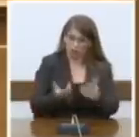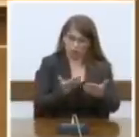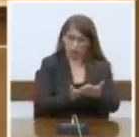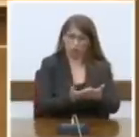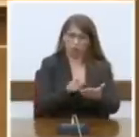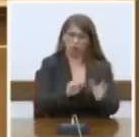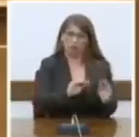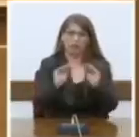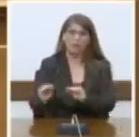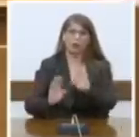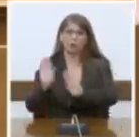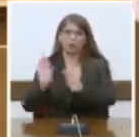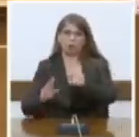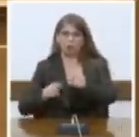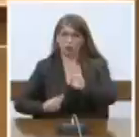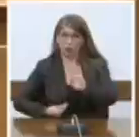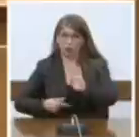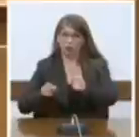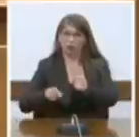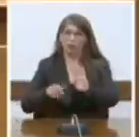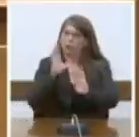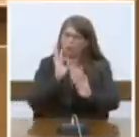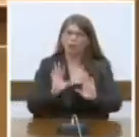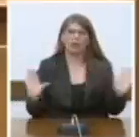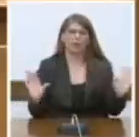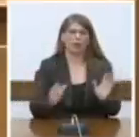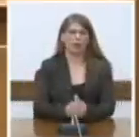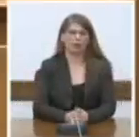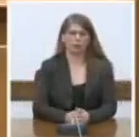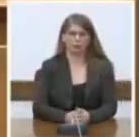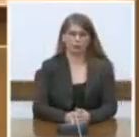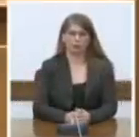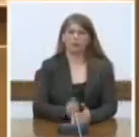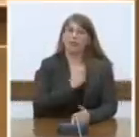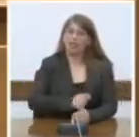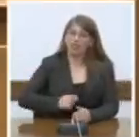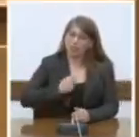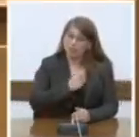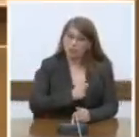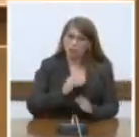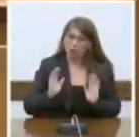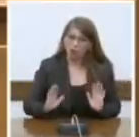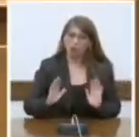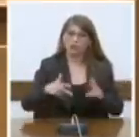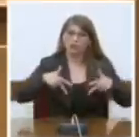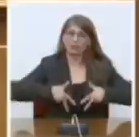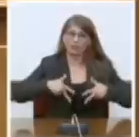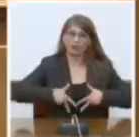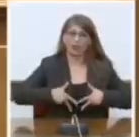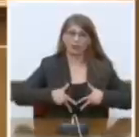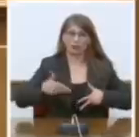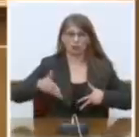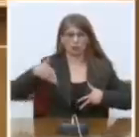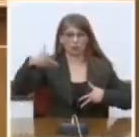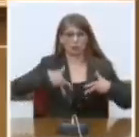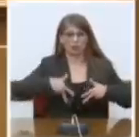τη μεταφορά των μετοχών στο δημόσιο, και αυτή είναι η αλήθεια. Και δυστυχώς, η κυβέρνηση του κυρίου Μητσοτάκη με υπουργό